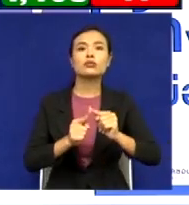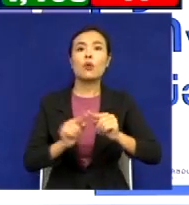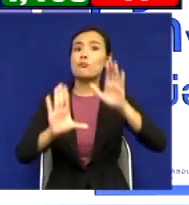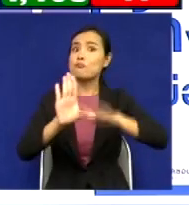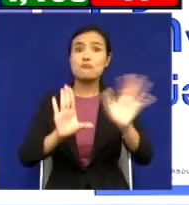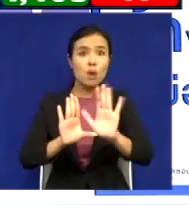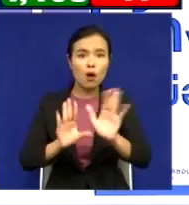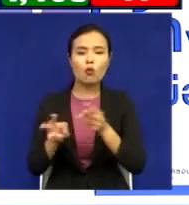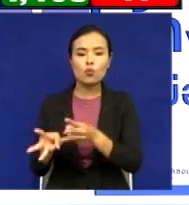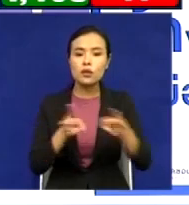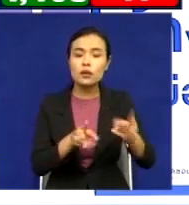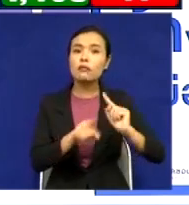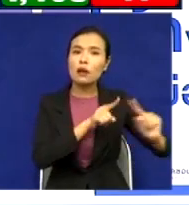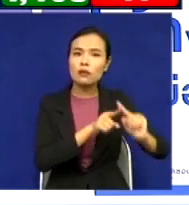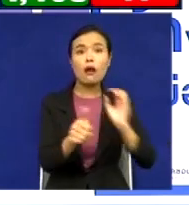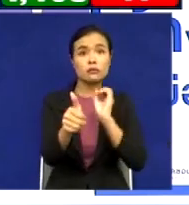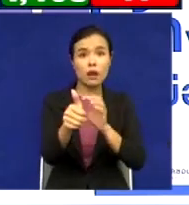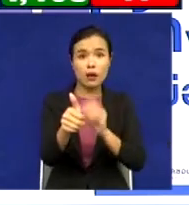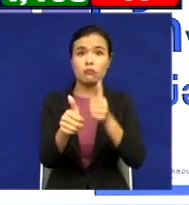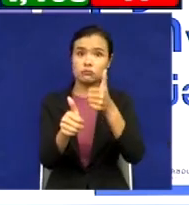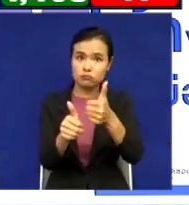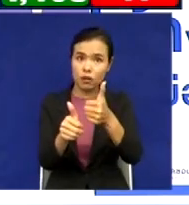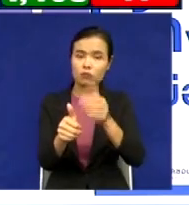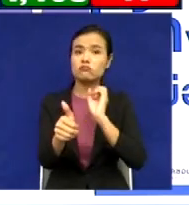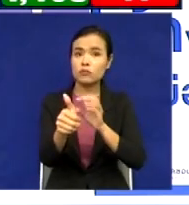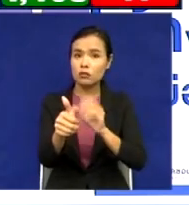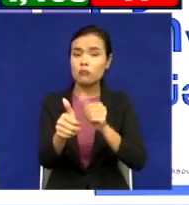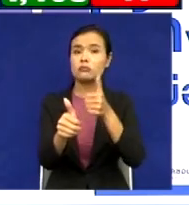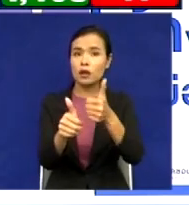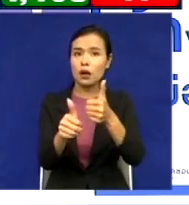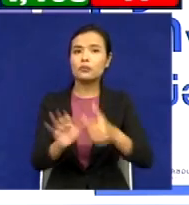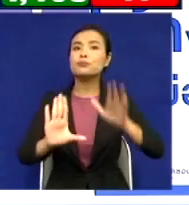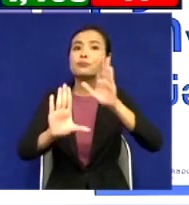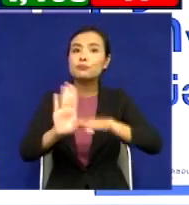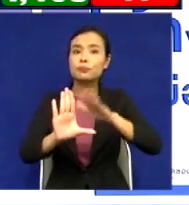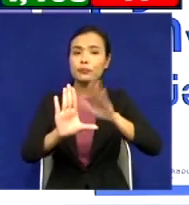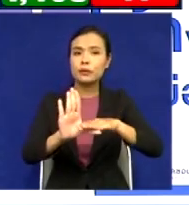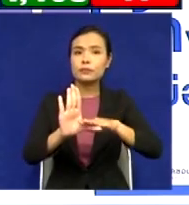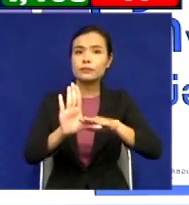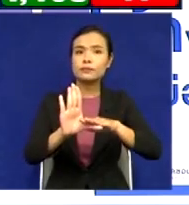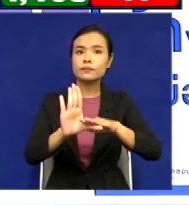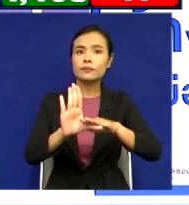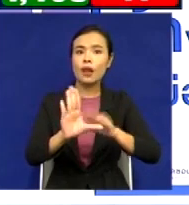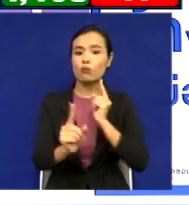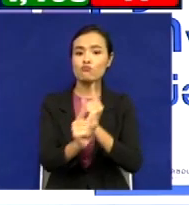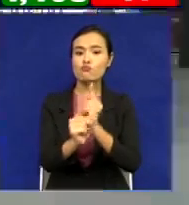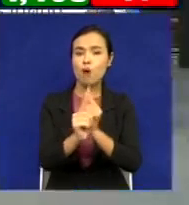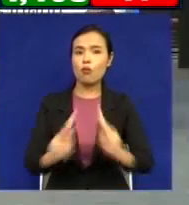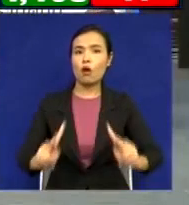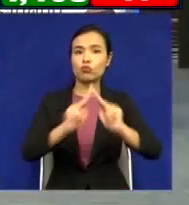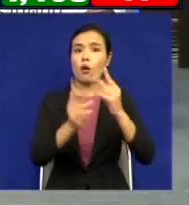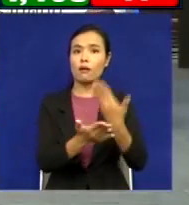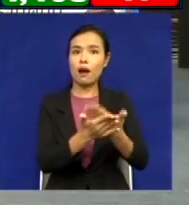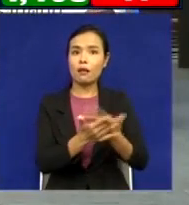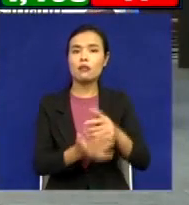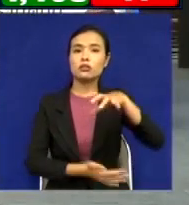ามีช่องทางอื่นที่สามารถแนะนำให้เขาไปขึ้นทะเบียนกันกับกระทรวงการคลังนะครับสำนักงานเศรษฐกิจ